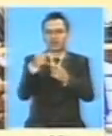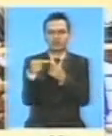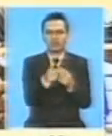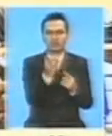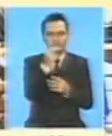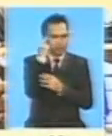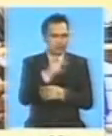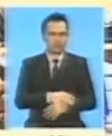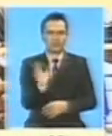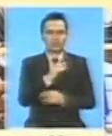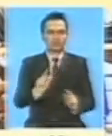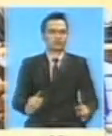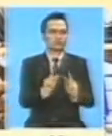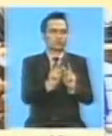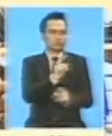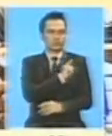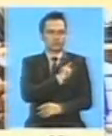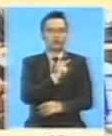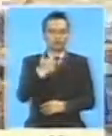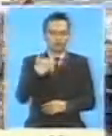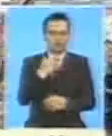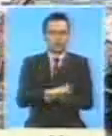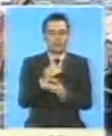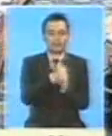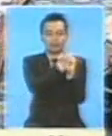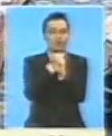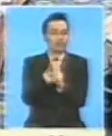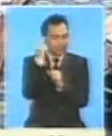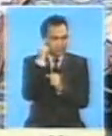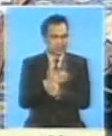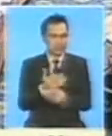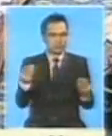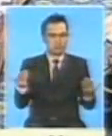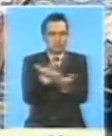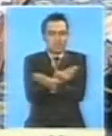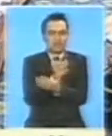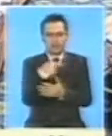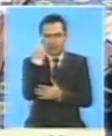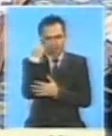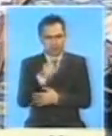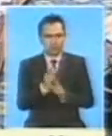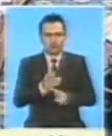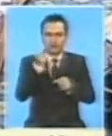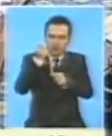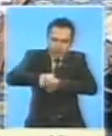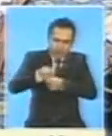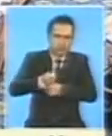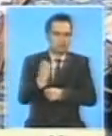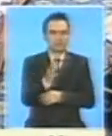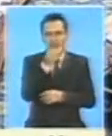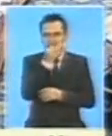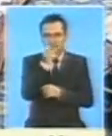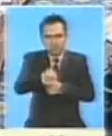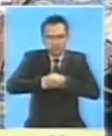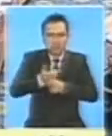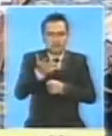เพราะฉะนั้นกระทรวงที่อยู่ข้องรับดำเนินการนะครับป้องกันการเปลี่ยนมือไปอยู่ในครอบครองของผู้ที่ไม่ใช่เกษตรกรนะครับ